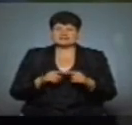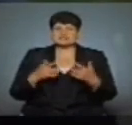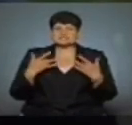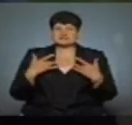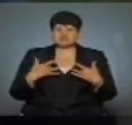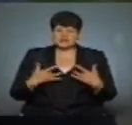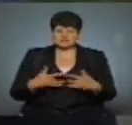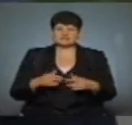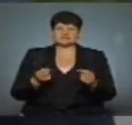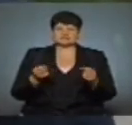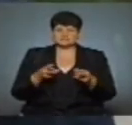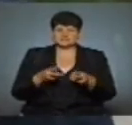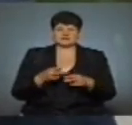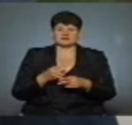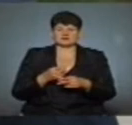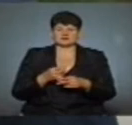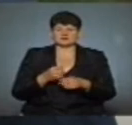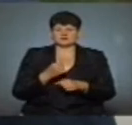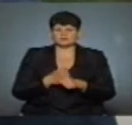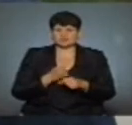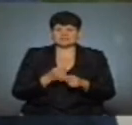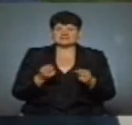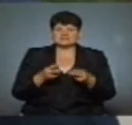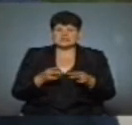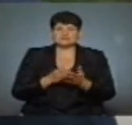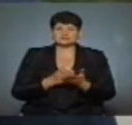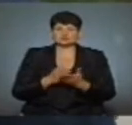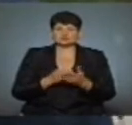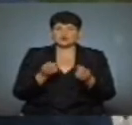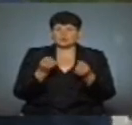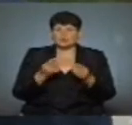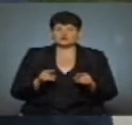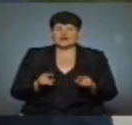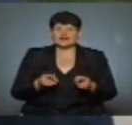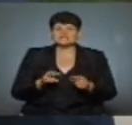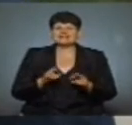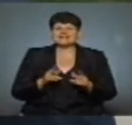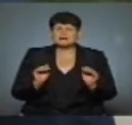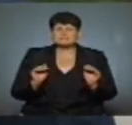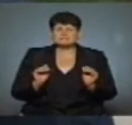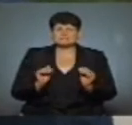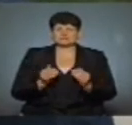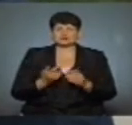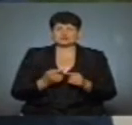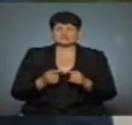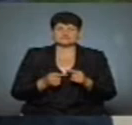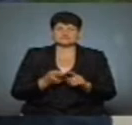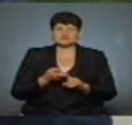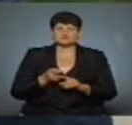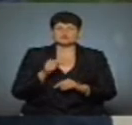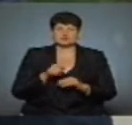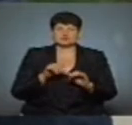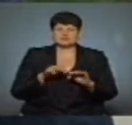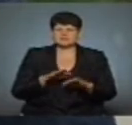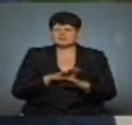реакція спецслужб, ну і просто його арешт, як мінімум, через його дії неправомірні